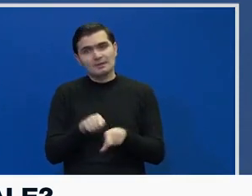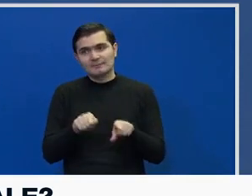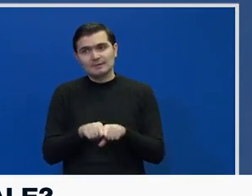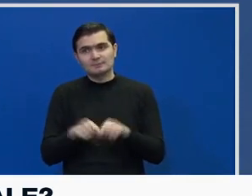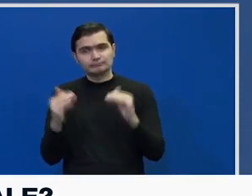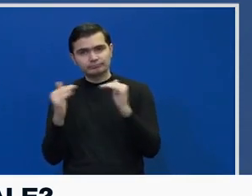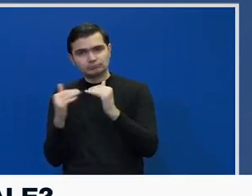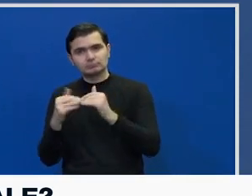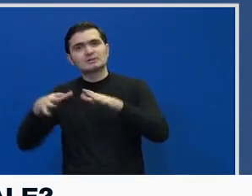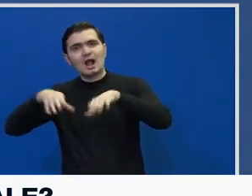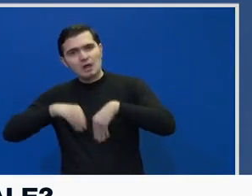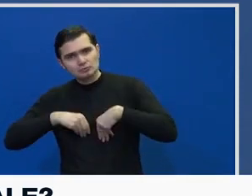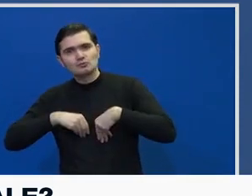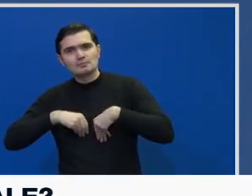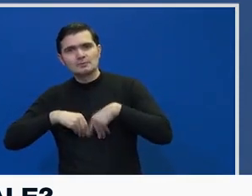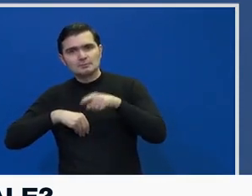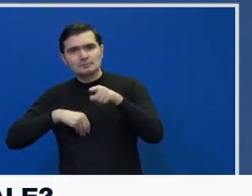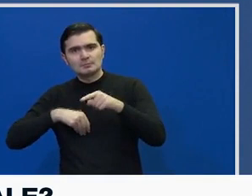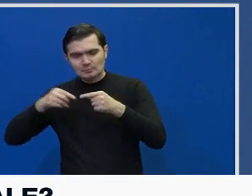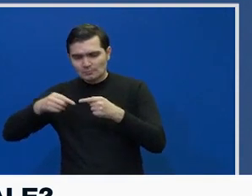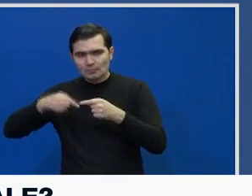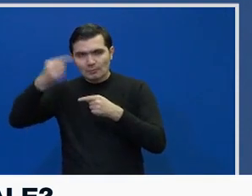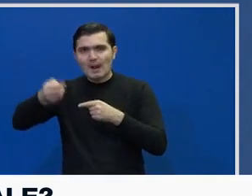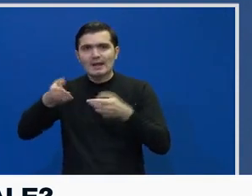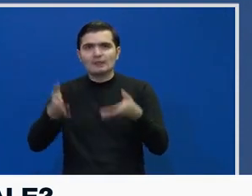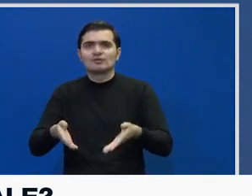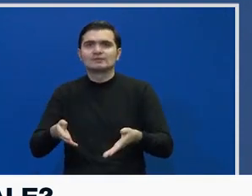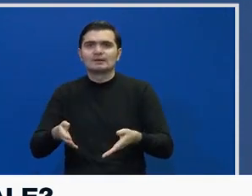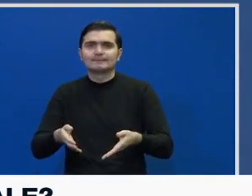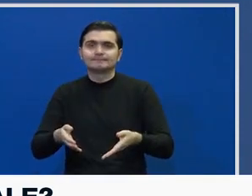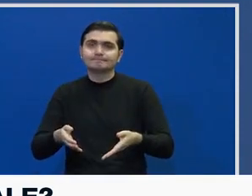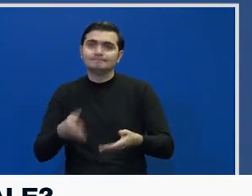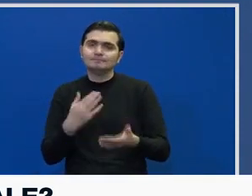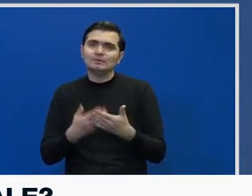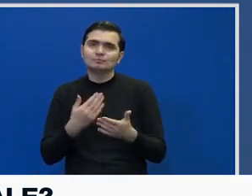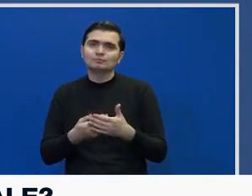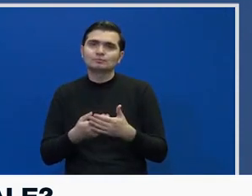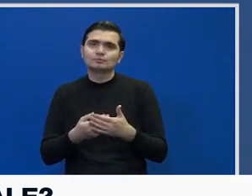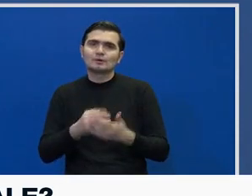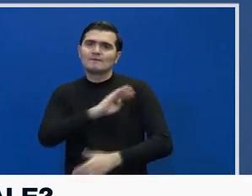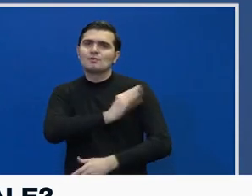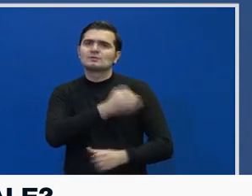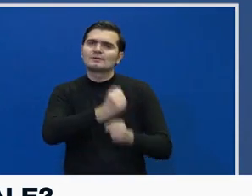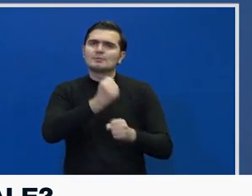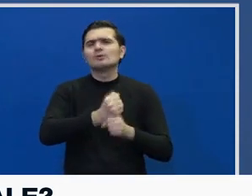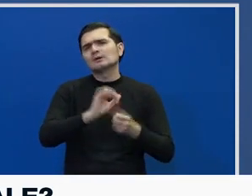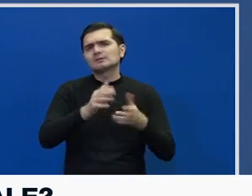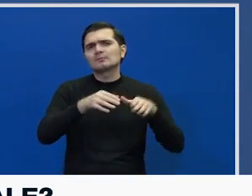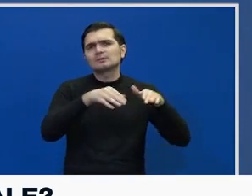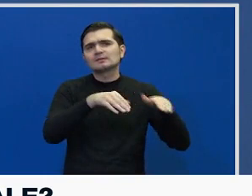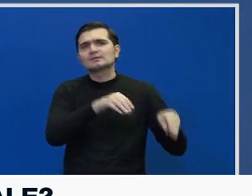măsură asumat și consecința aceasta a migrării forței de muncă sau